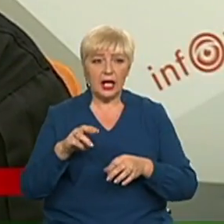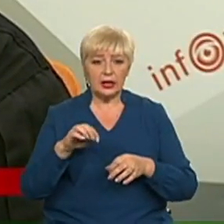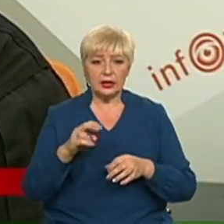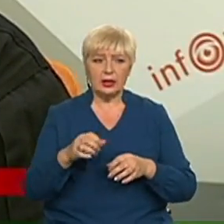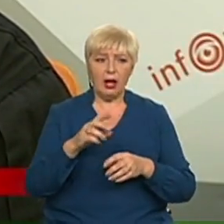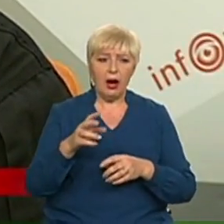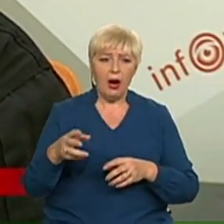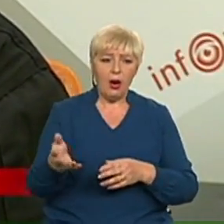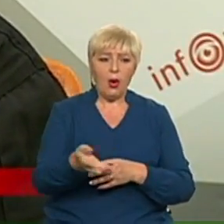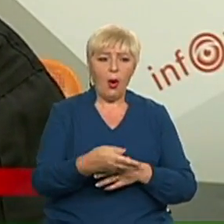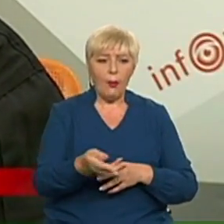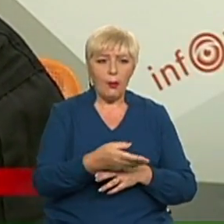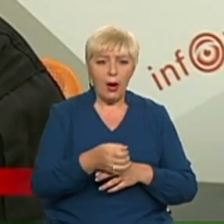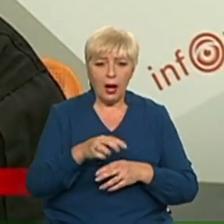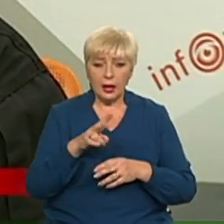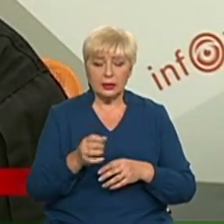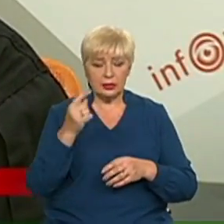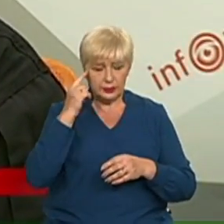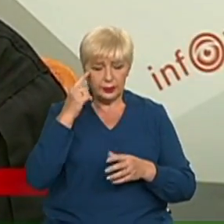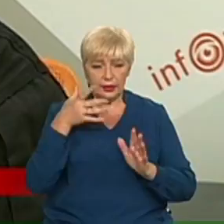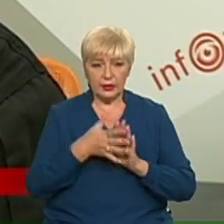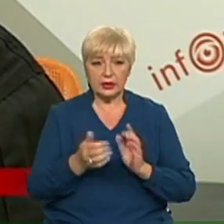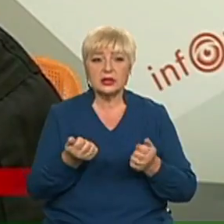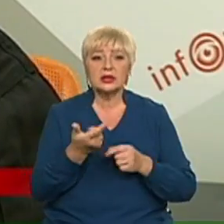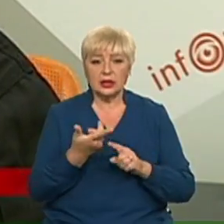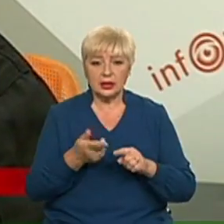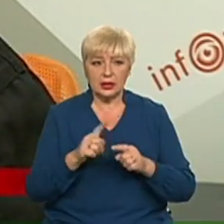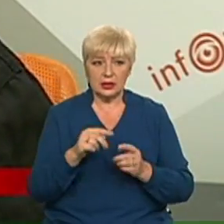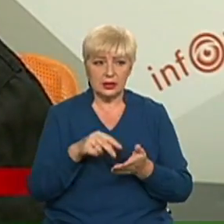зберігались комбайни, ви розумієте, скільки ця техніка сільськогосподарська коштує.